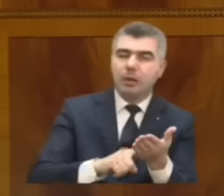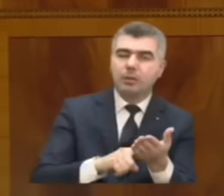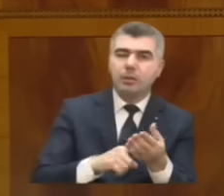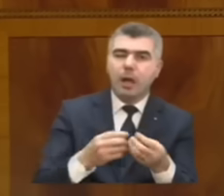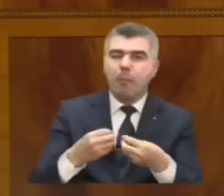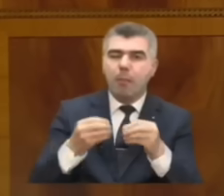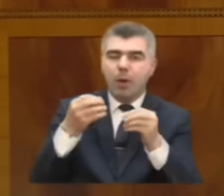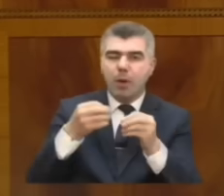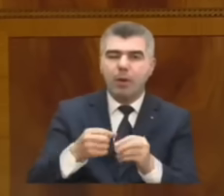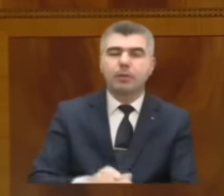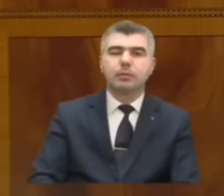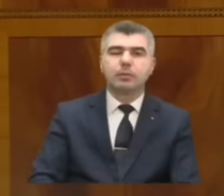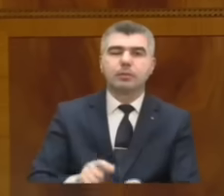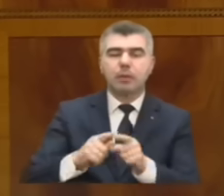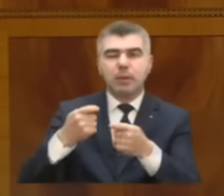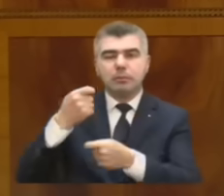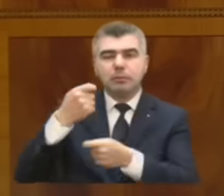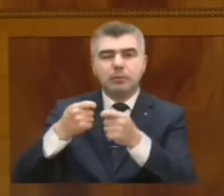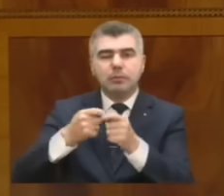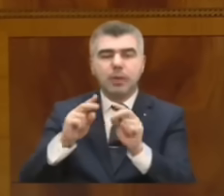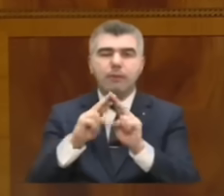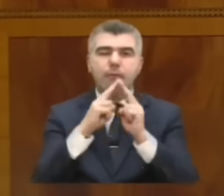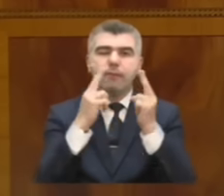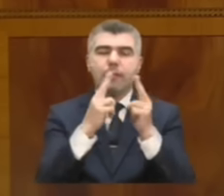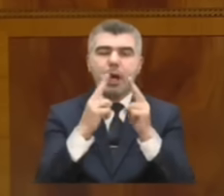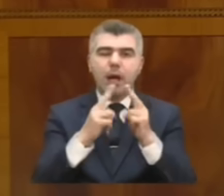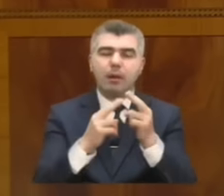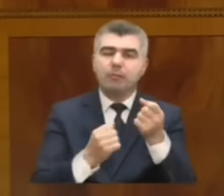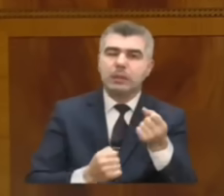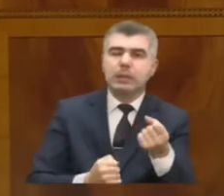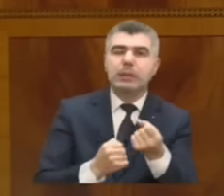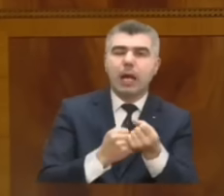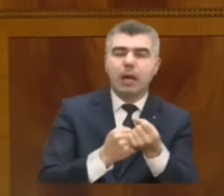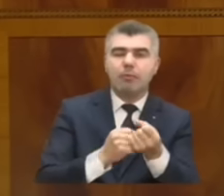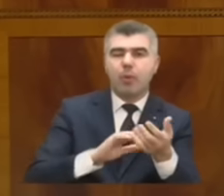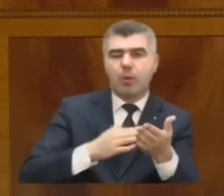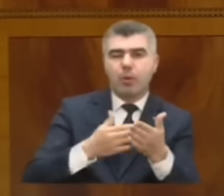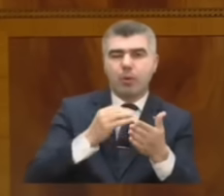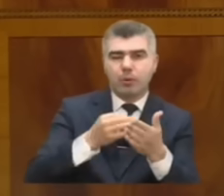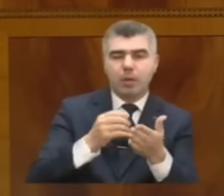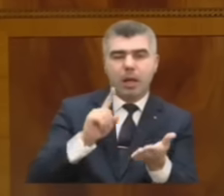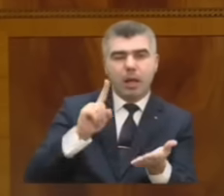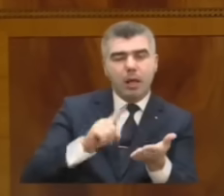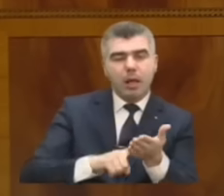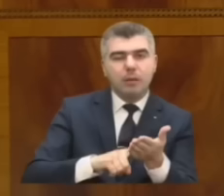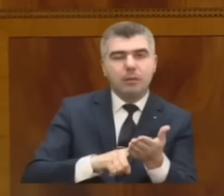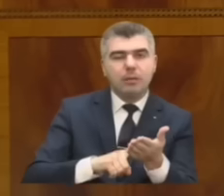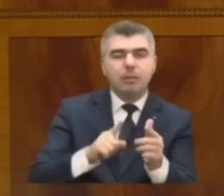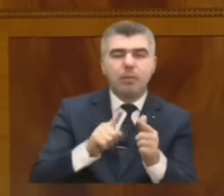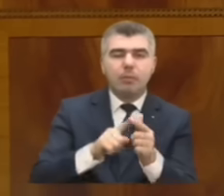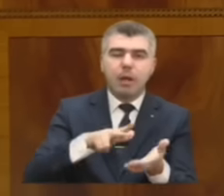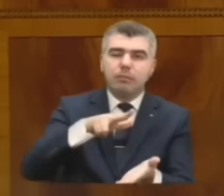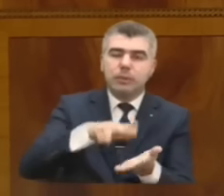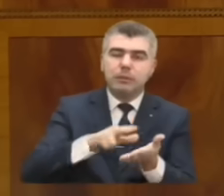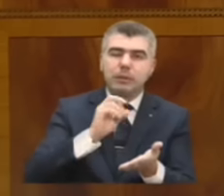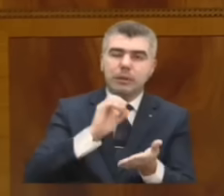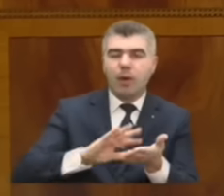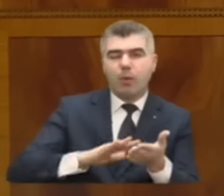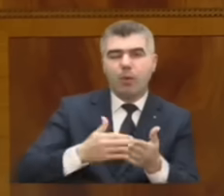التصديرية مع الترويج الدولي ودعم المقاولات المصدرة وتمويل الصادرات وتأمينها وترخيص